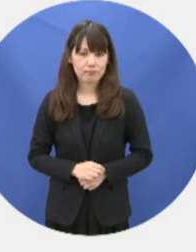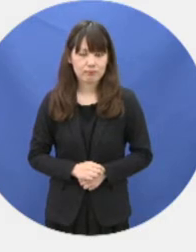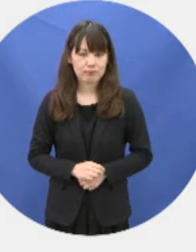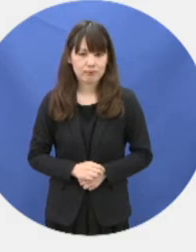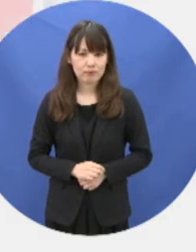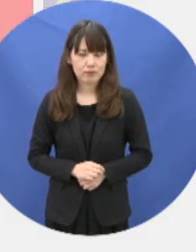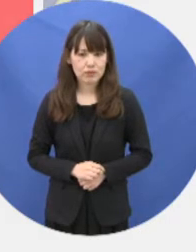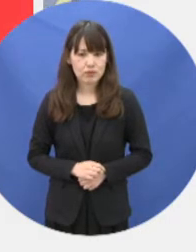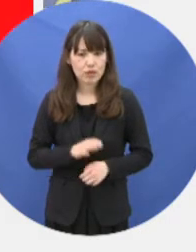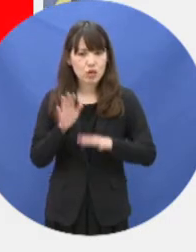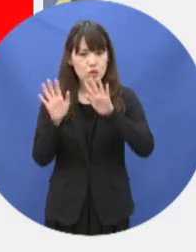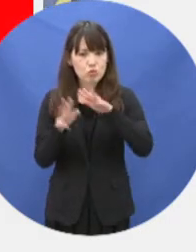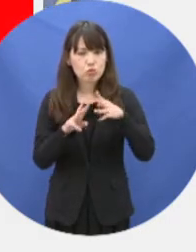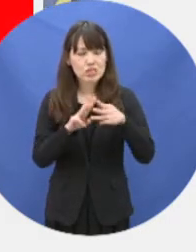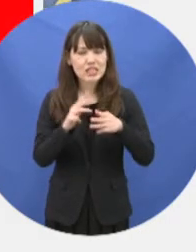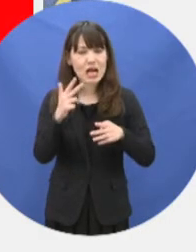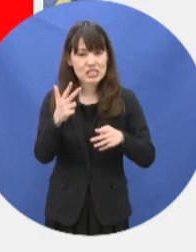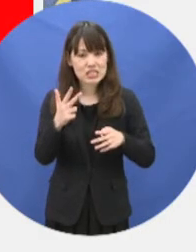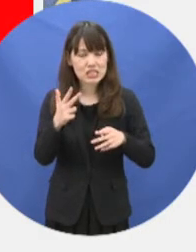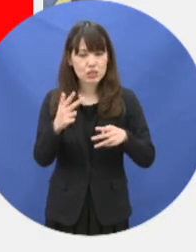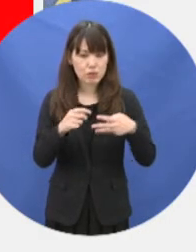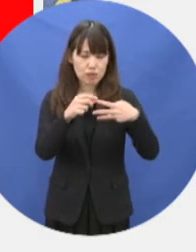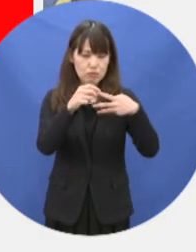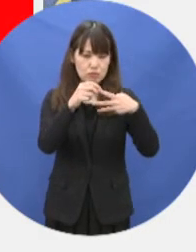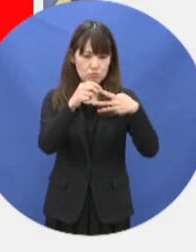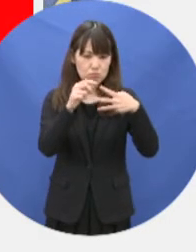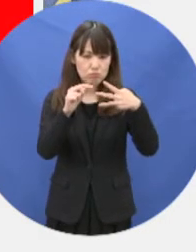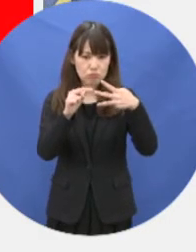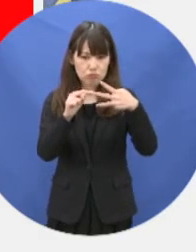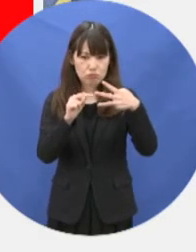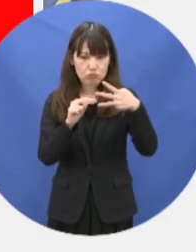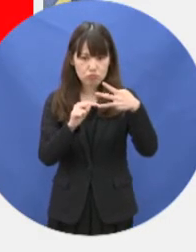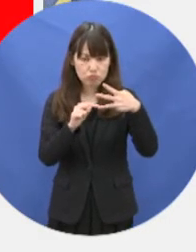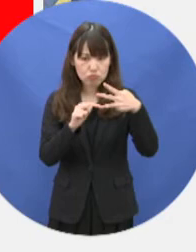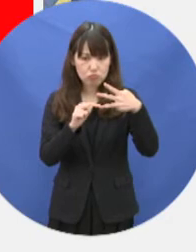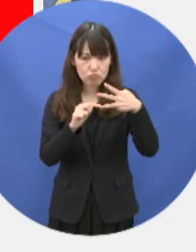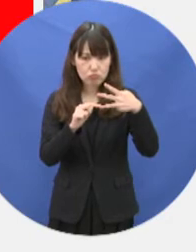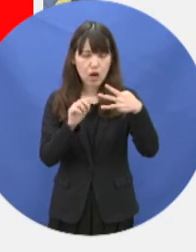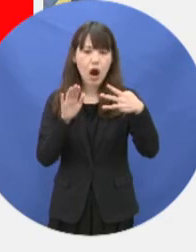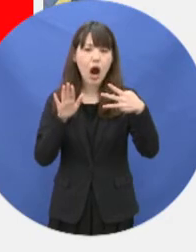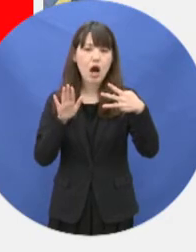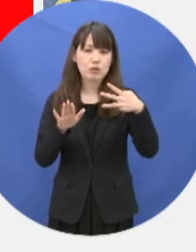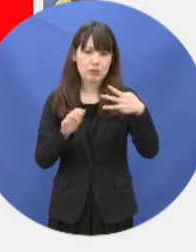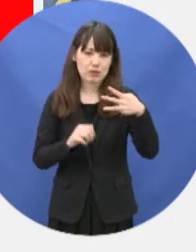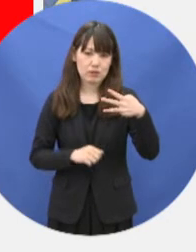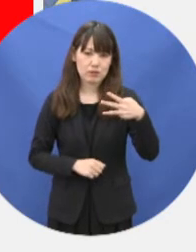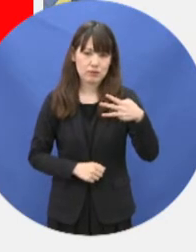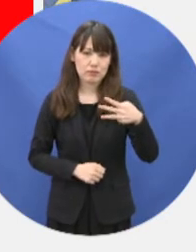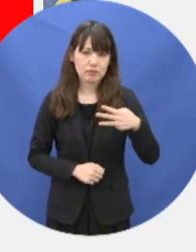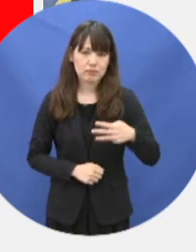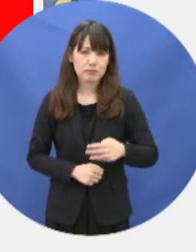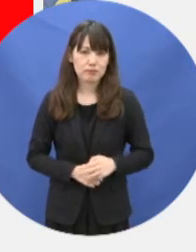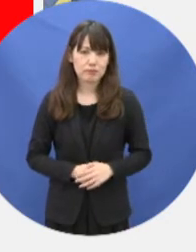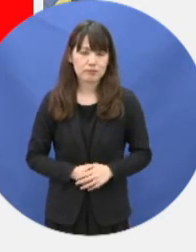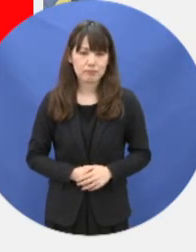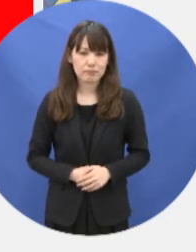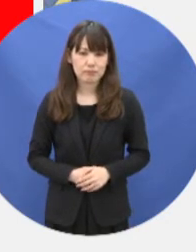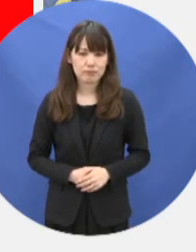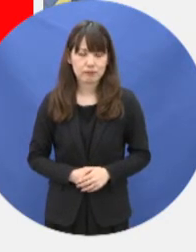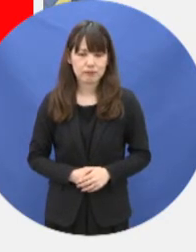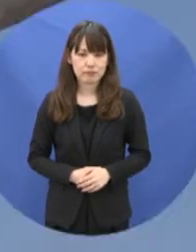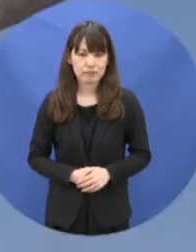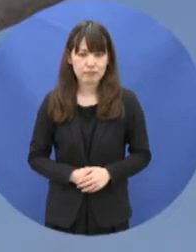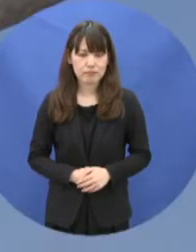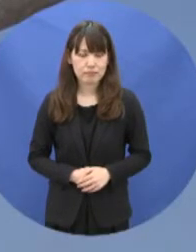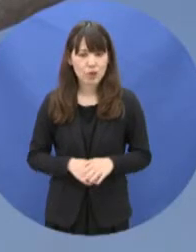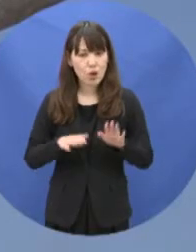実は吹田市には太陽の塔を含め3つの岡本太郎の作品が残っています。 え、3つもあるね。 というわ